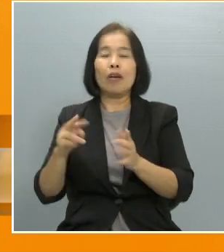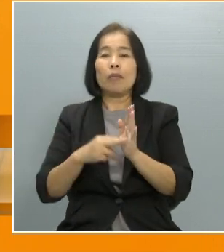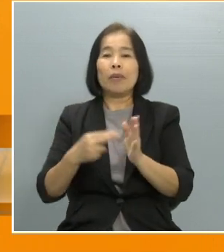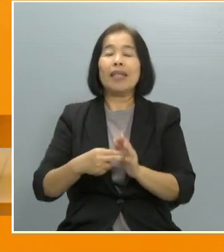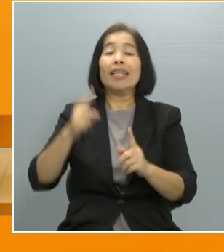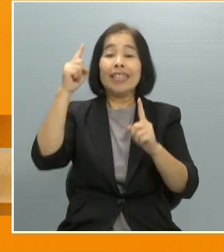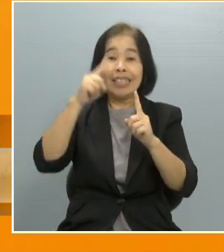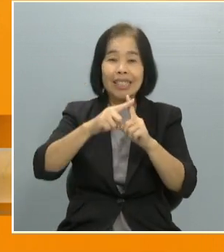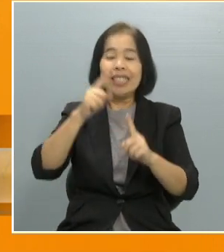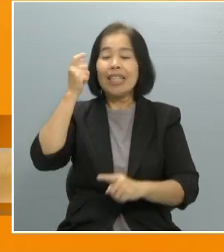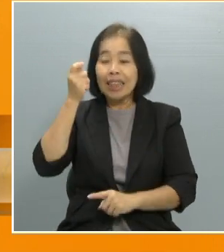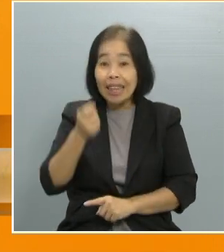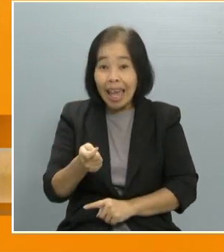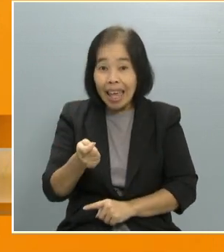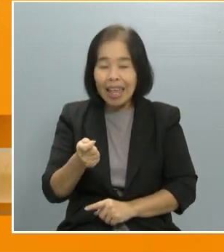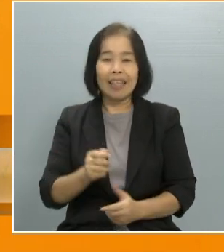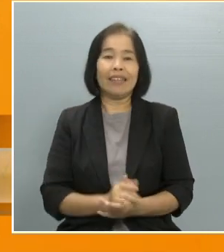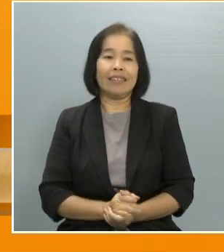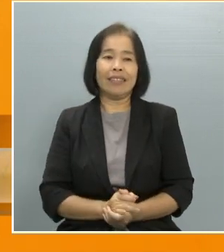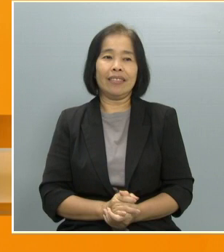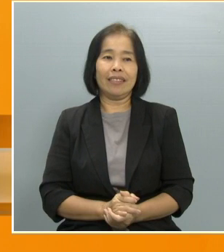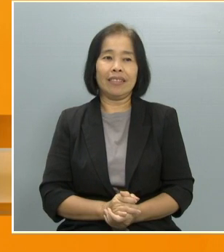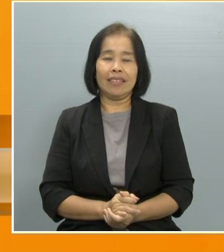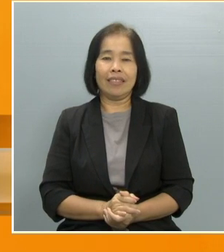...ที่แต่เสีงต้องมาสิ